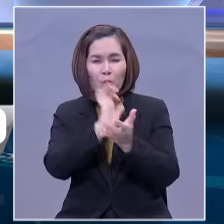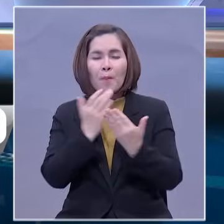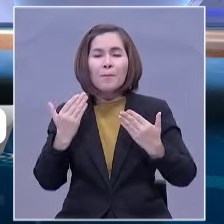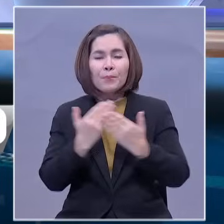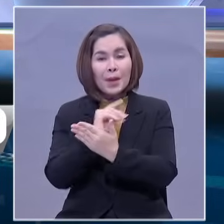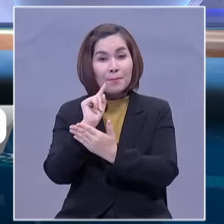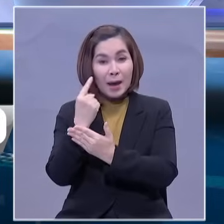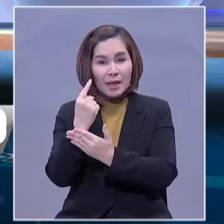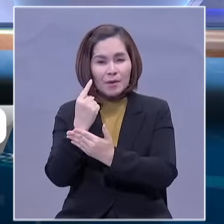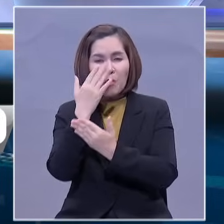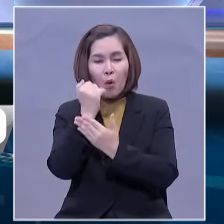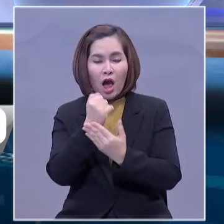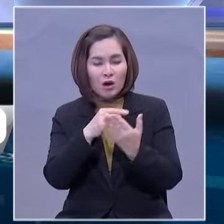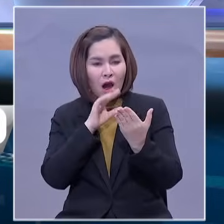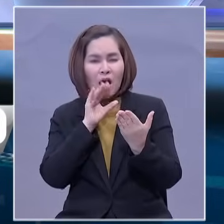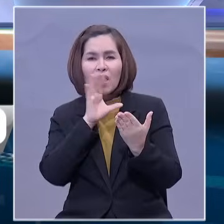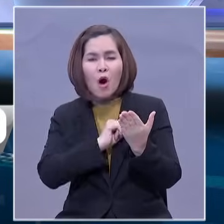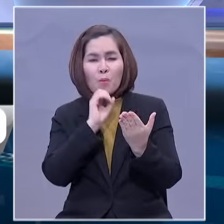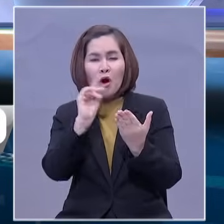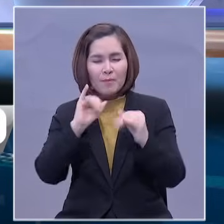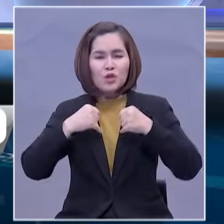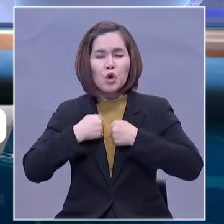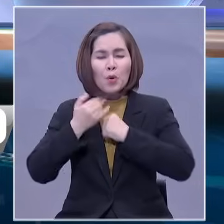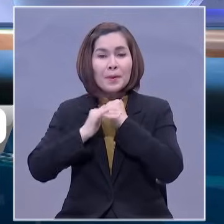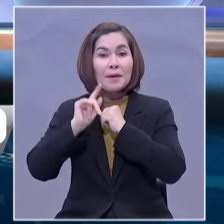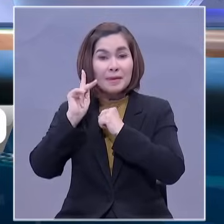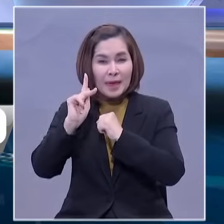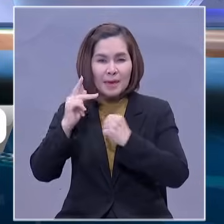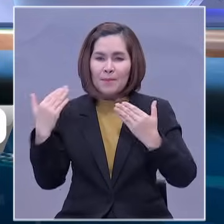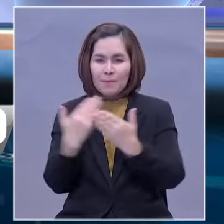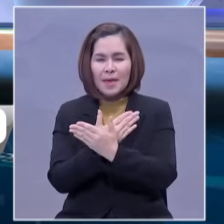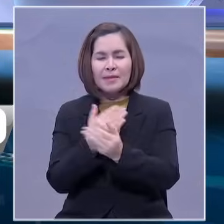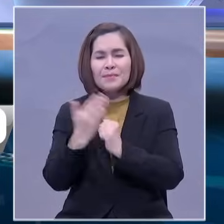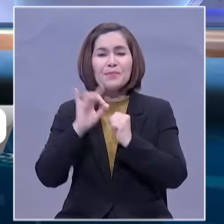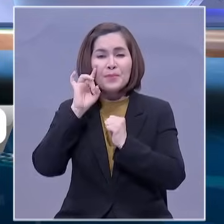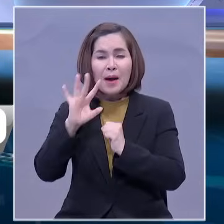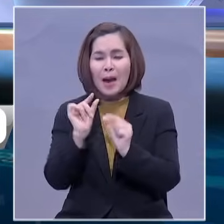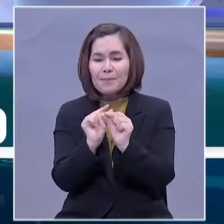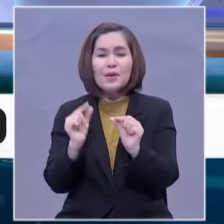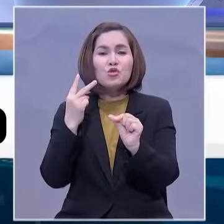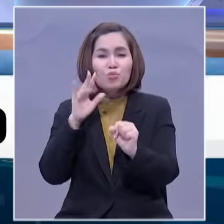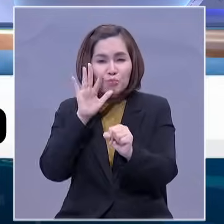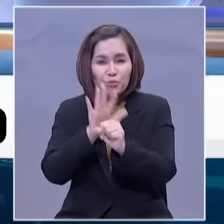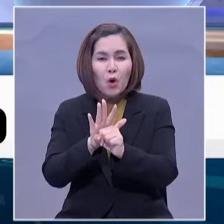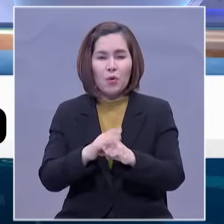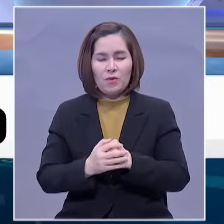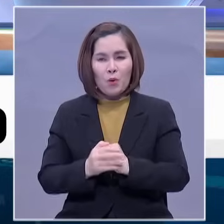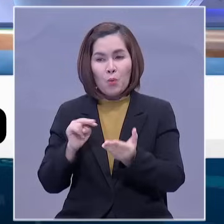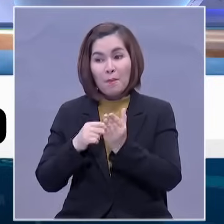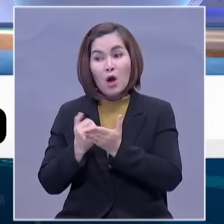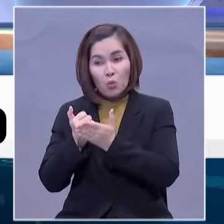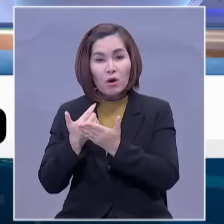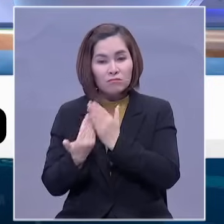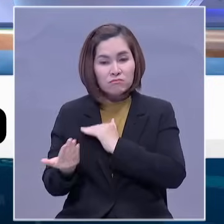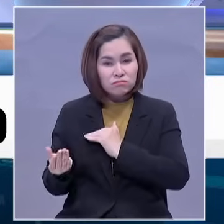จากการครอบครองเรื่องของยาเคเดี๋ยวจะเปลี่ยนเป็นครอบครองยาบ้า 2เม็ดอ๋อก็คือผู้เสพอ๋อใช่ๆ